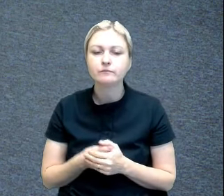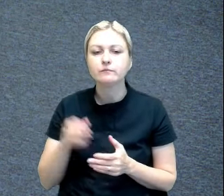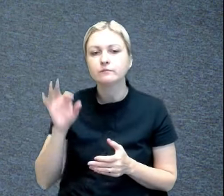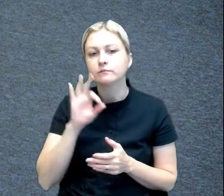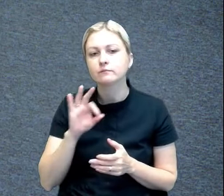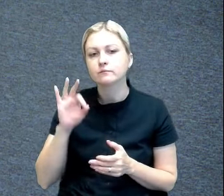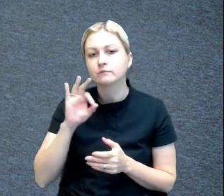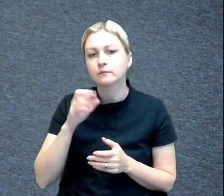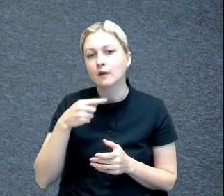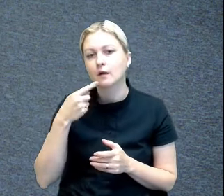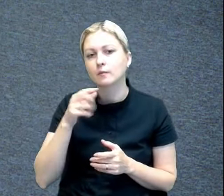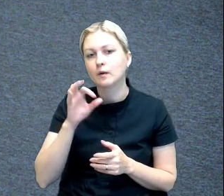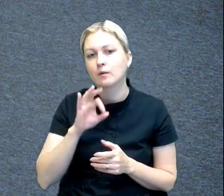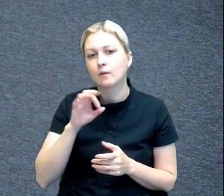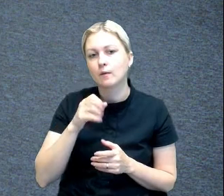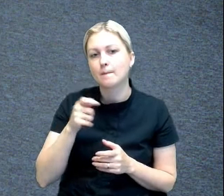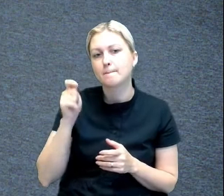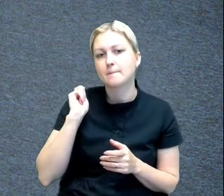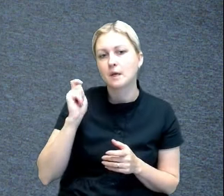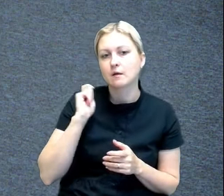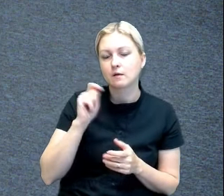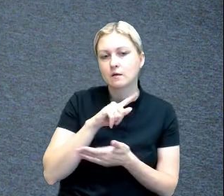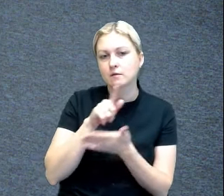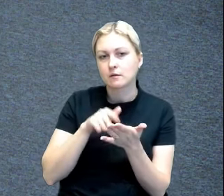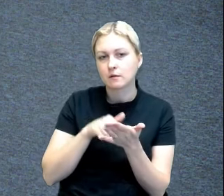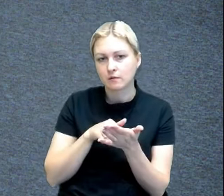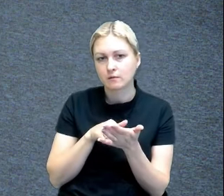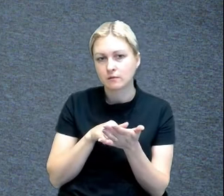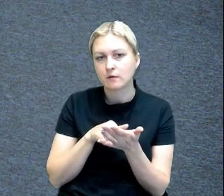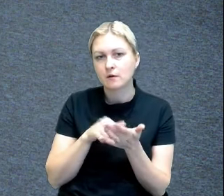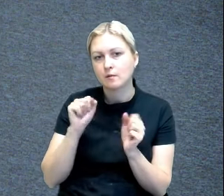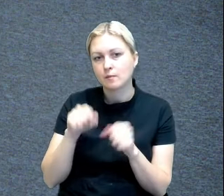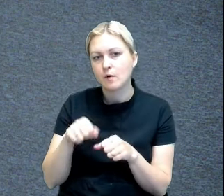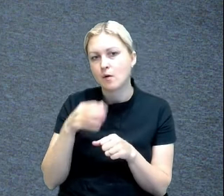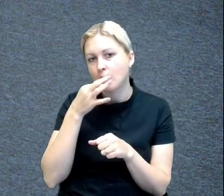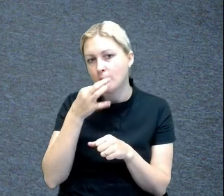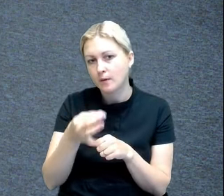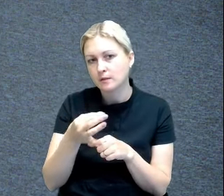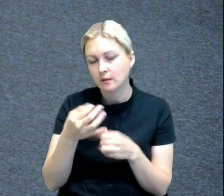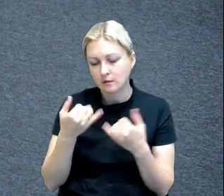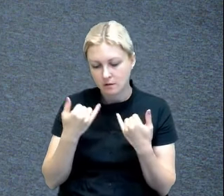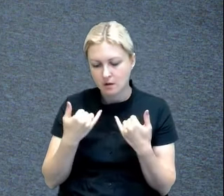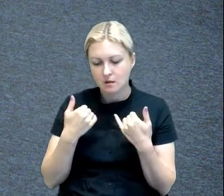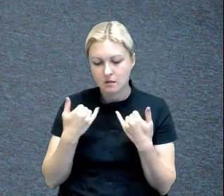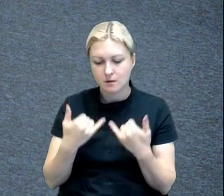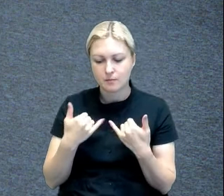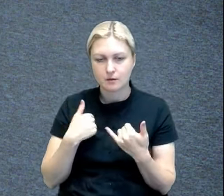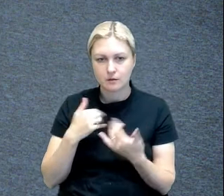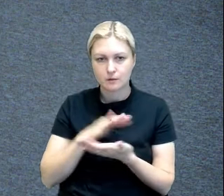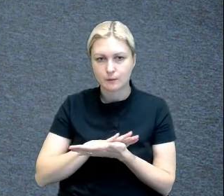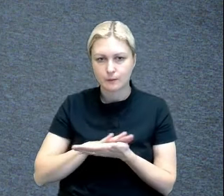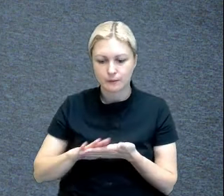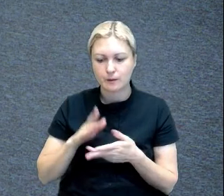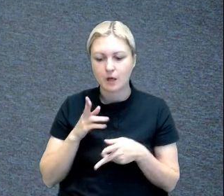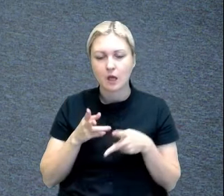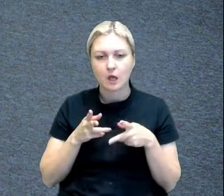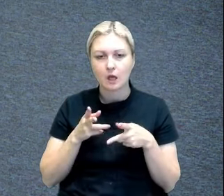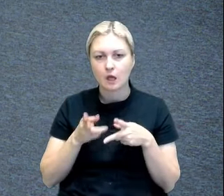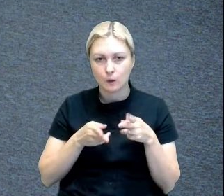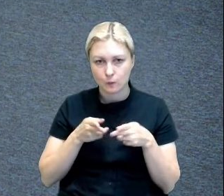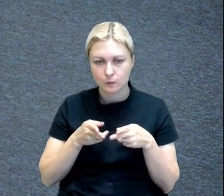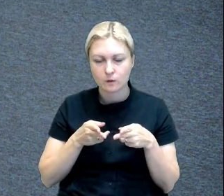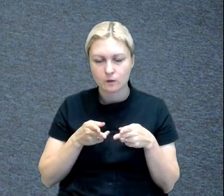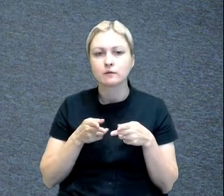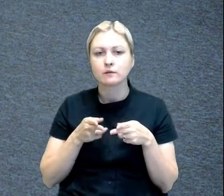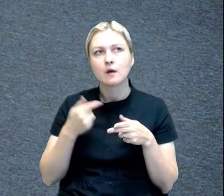pirties klausimu tai ta prasme galiu šiek tiek pasakyti šiuo metu būdamas chirurgu tada chirurgai buvo pirtininkai tai tai galvočiau kad